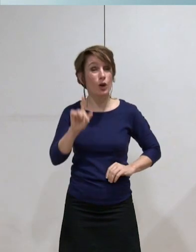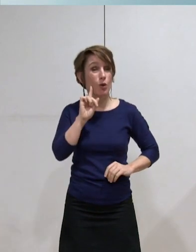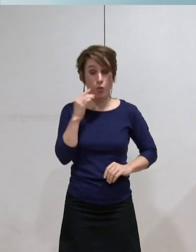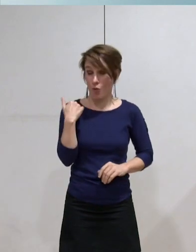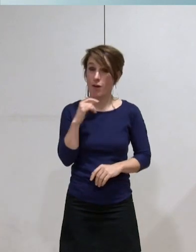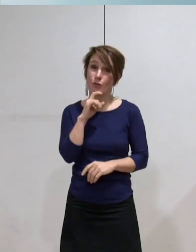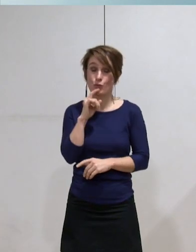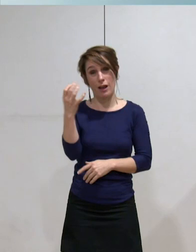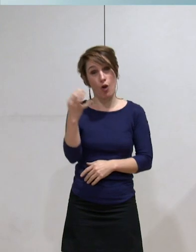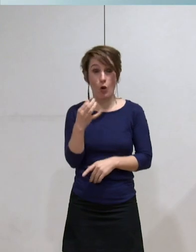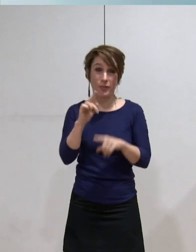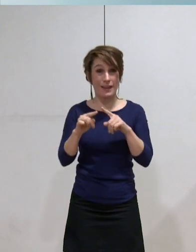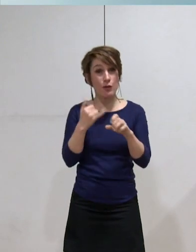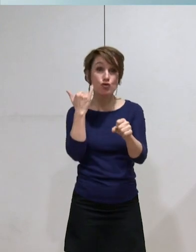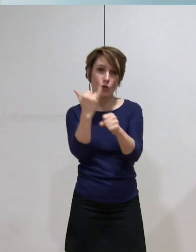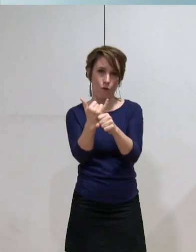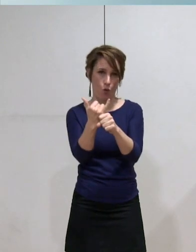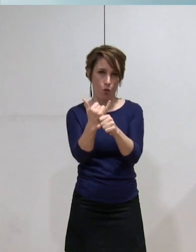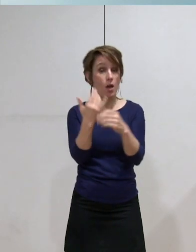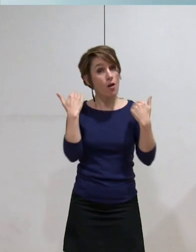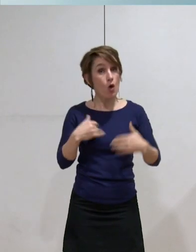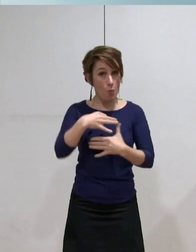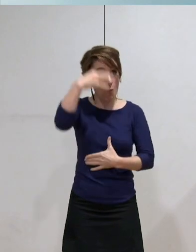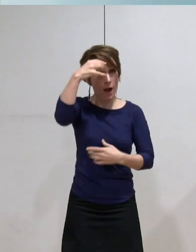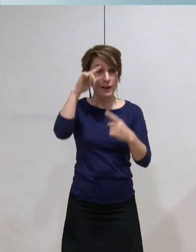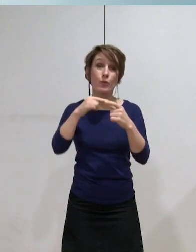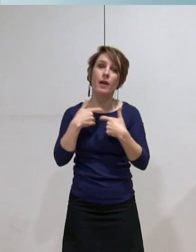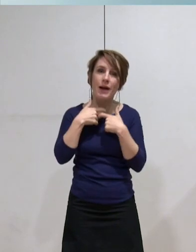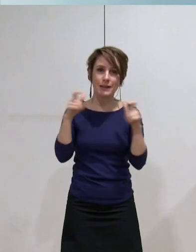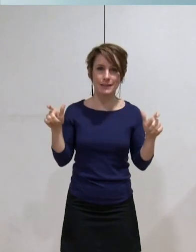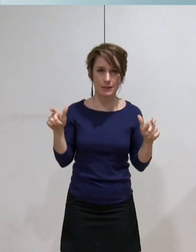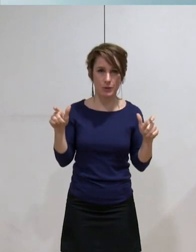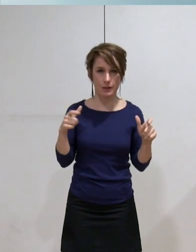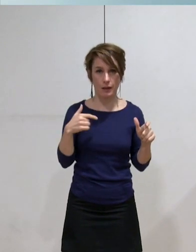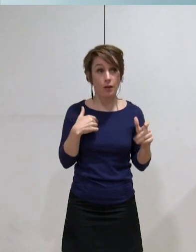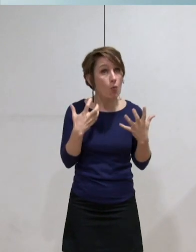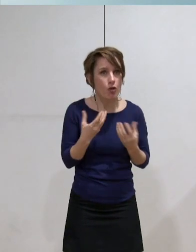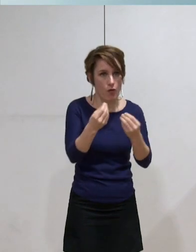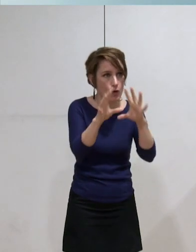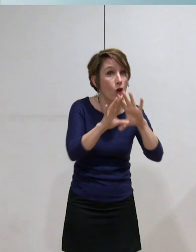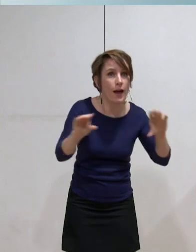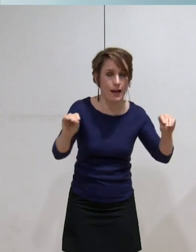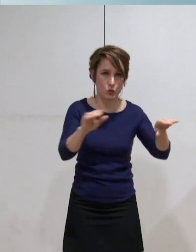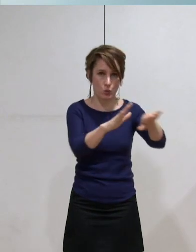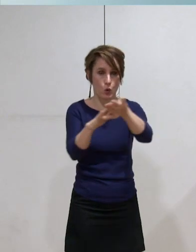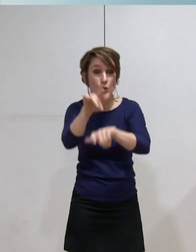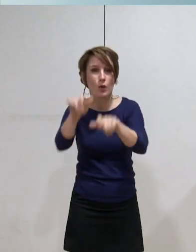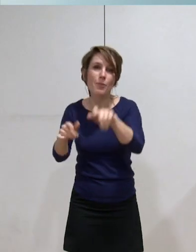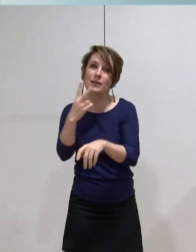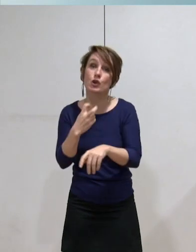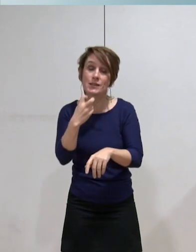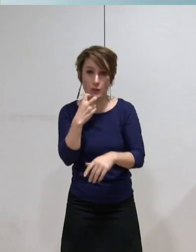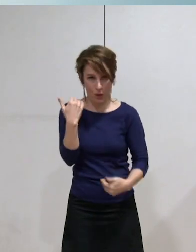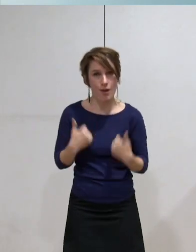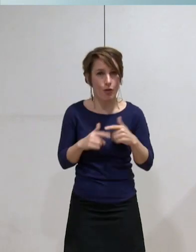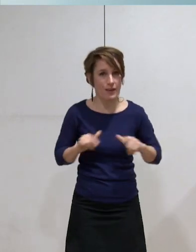faite et en tant qu'élu à l'accessibilité je tiens à rassurer en particulier les citoyens porteurs de handicap qui peut-être